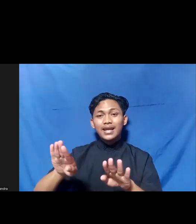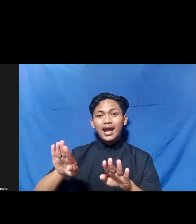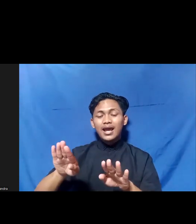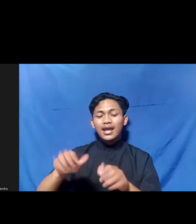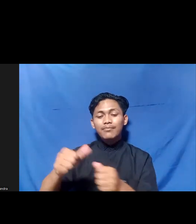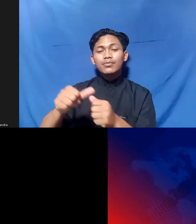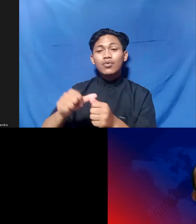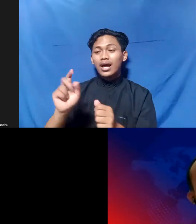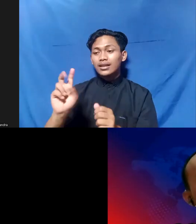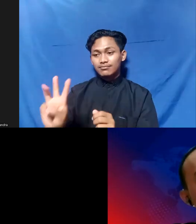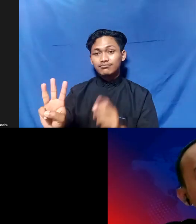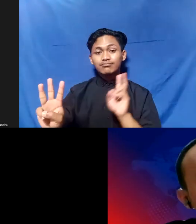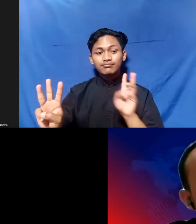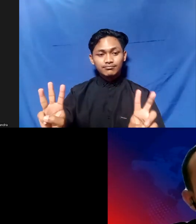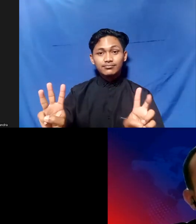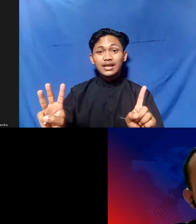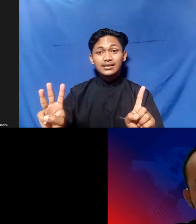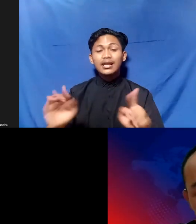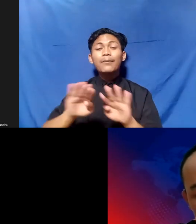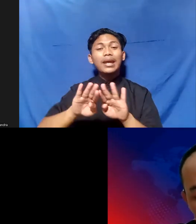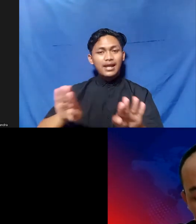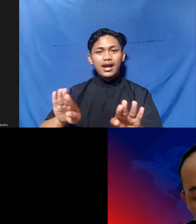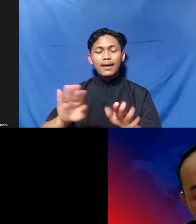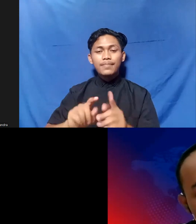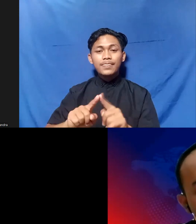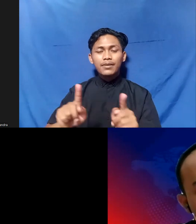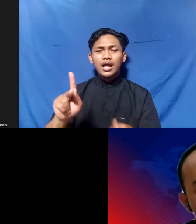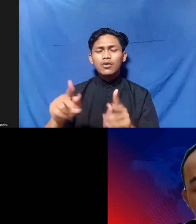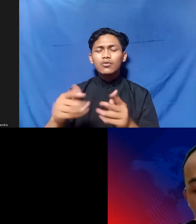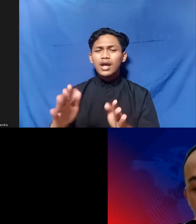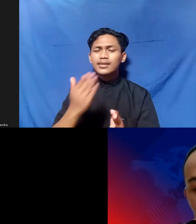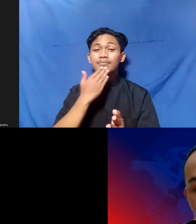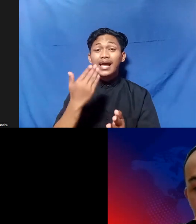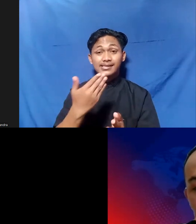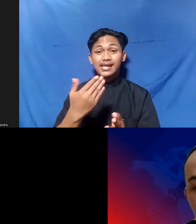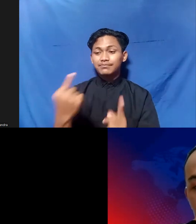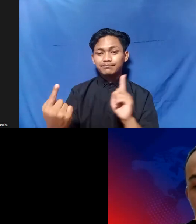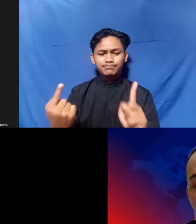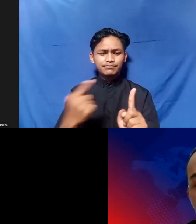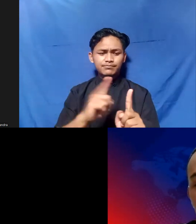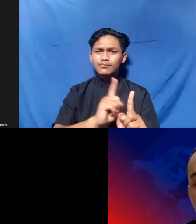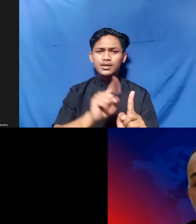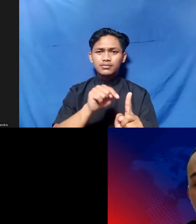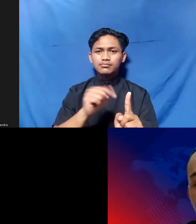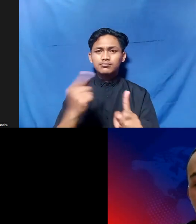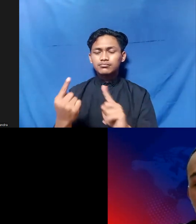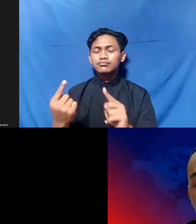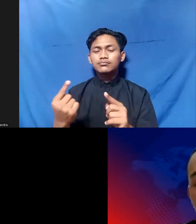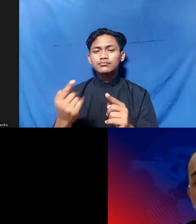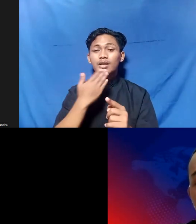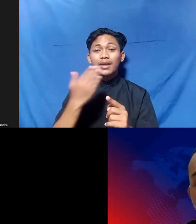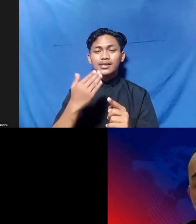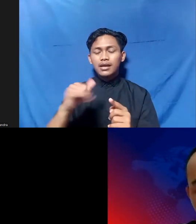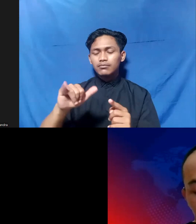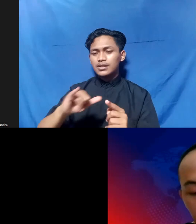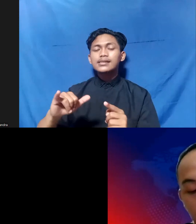berbeda ya tapi kalau sudah terbiasa menggunakan salah satu Insya Allah kalau nanti menggunakan tipe-tipe yang lain itu hampir sama